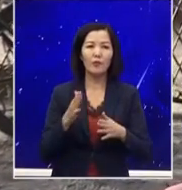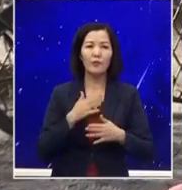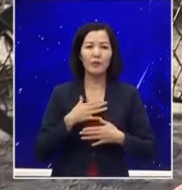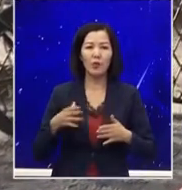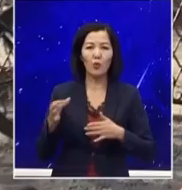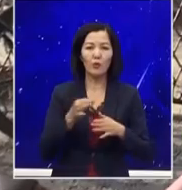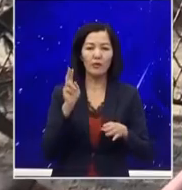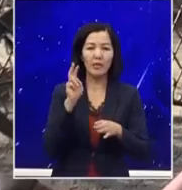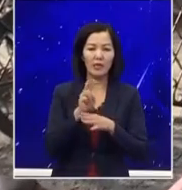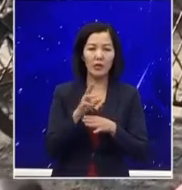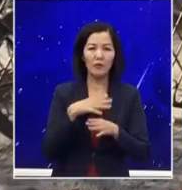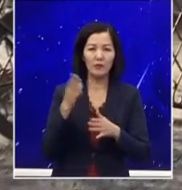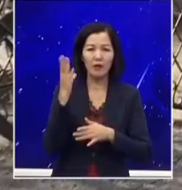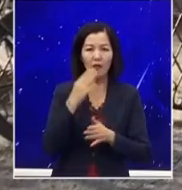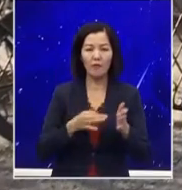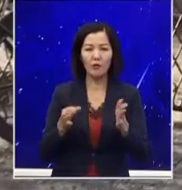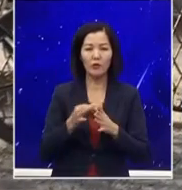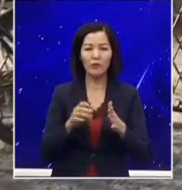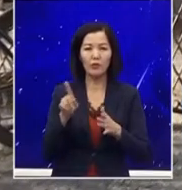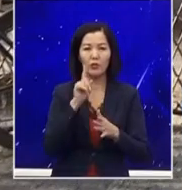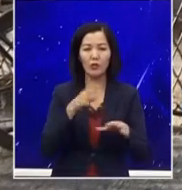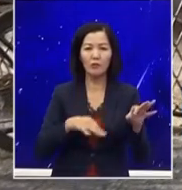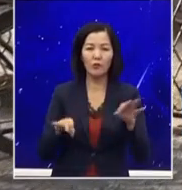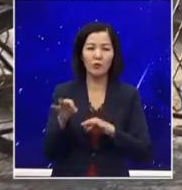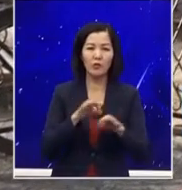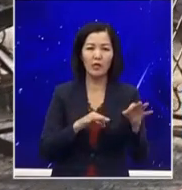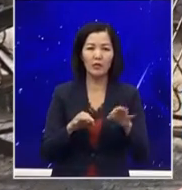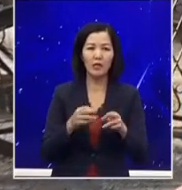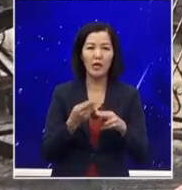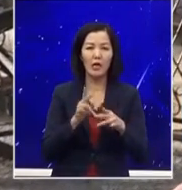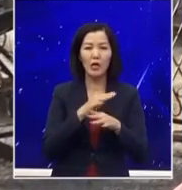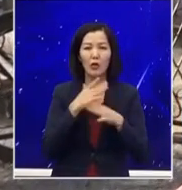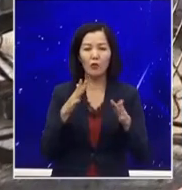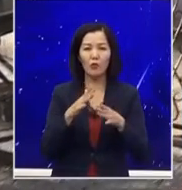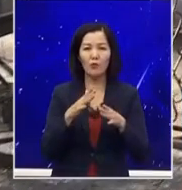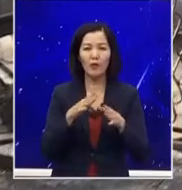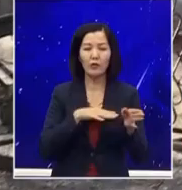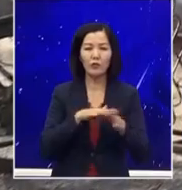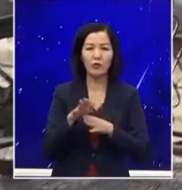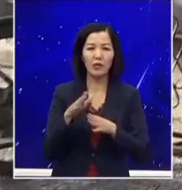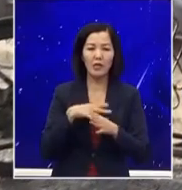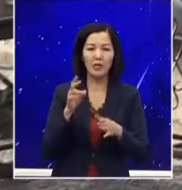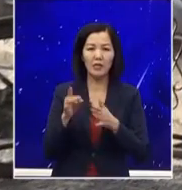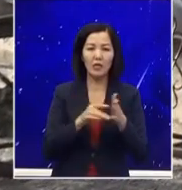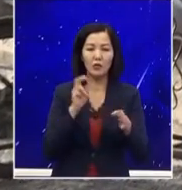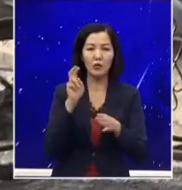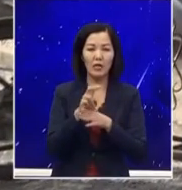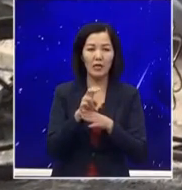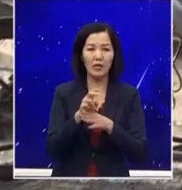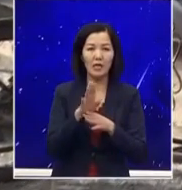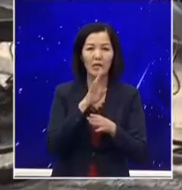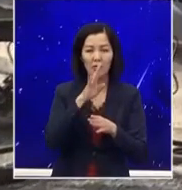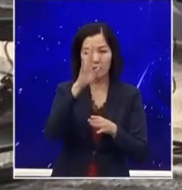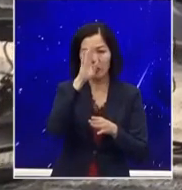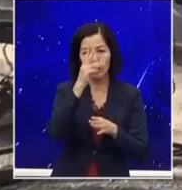рет келуіміз. Алматы облысы Жас Проджект бойынша ең көп жобалар жүзеге асырып жатқан аймақ. Сол үшін ойланбастан осында келдік. Қыз